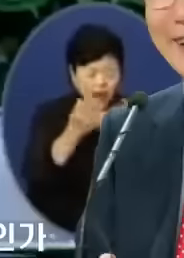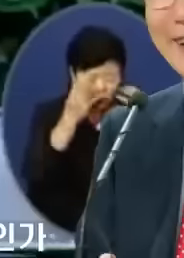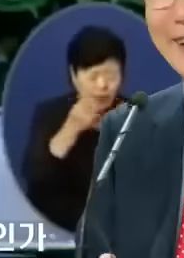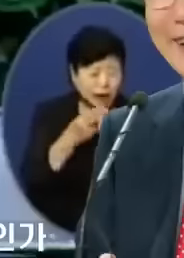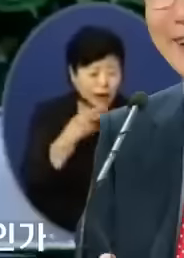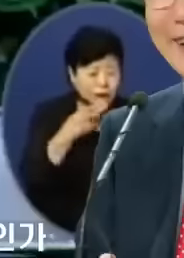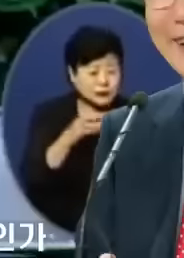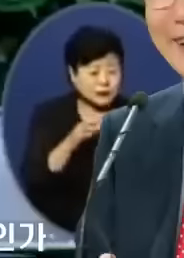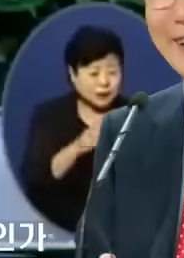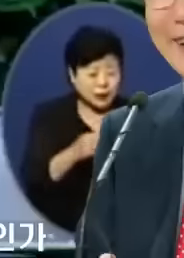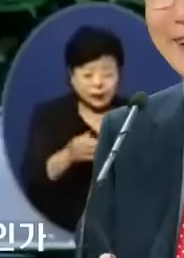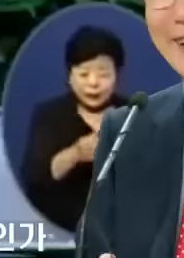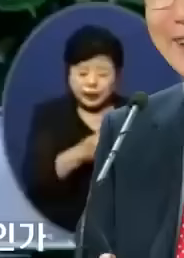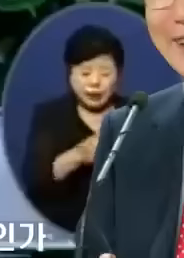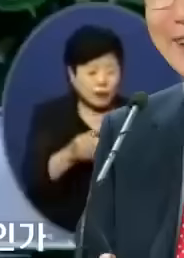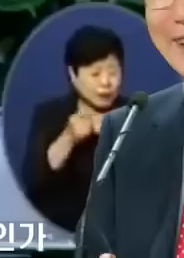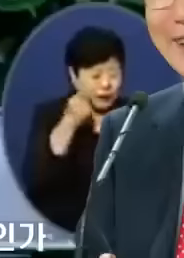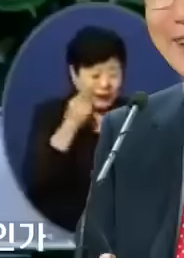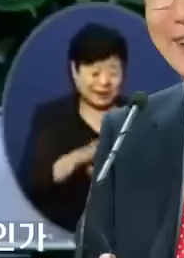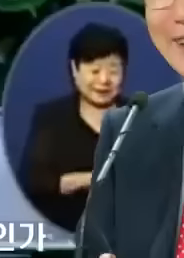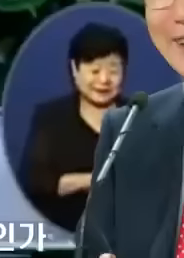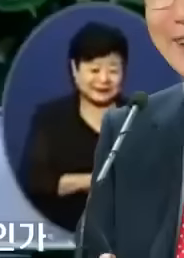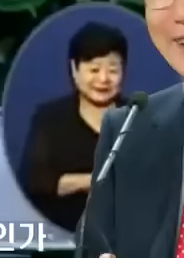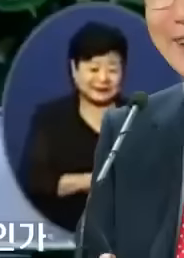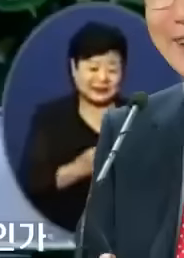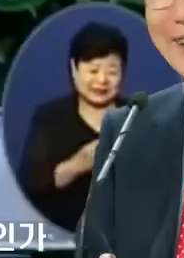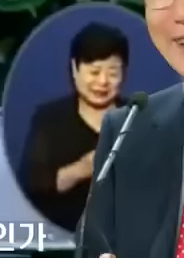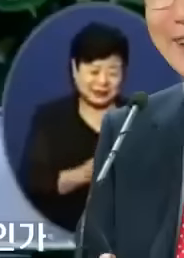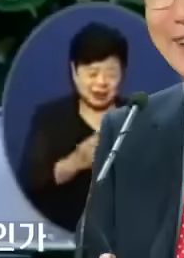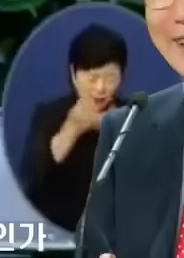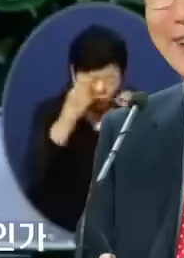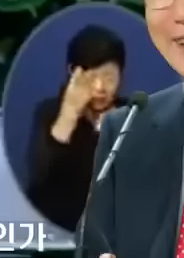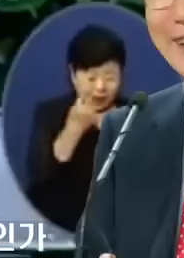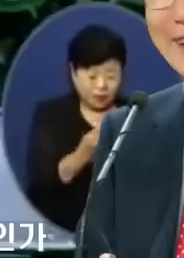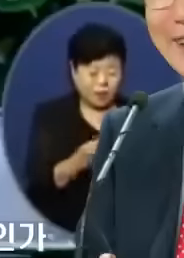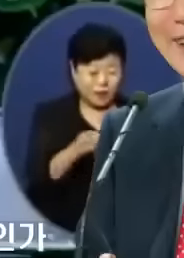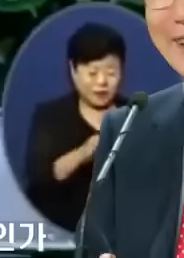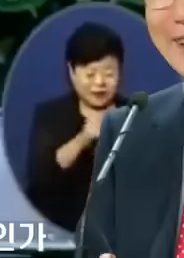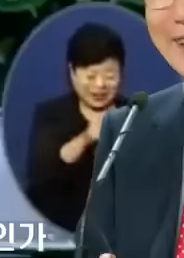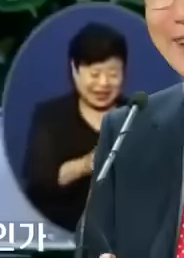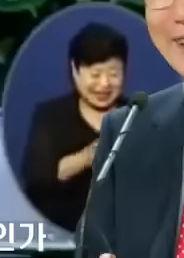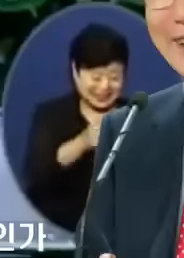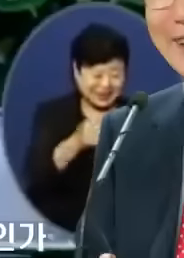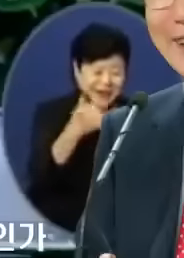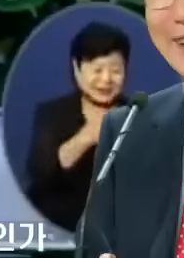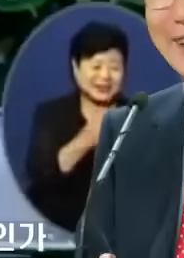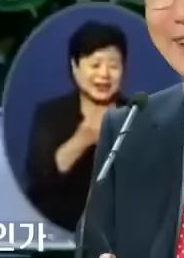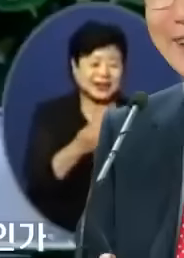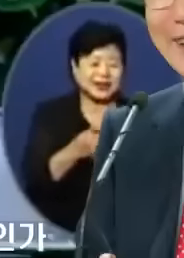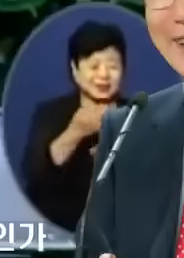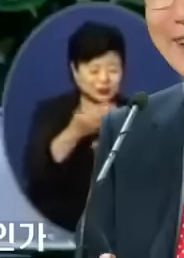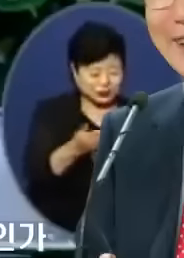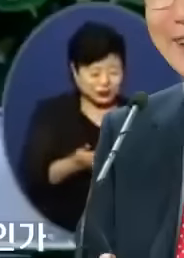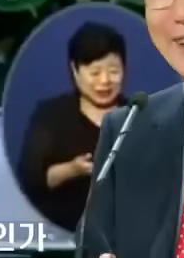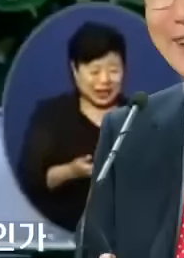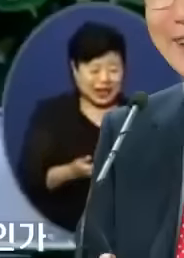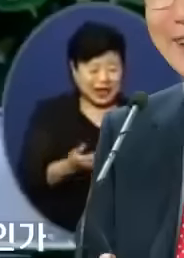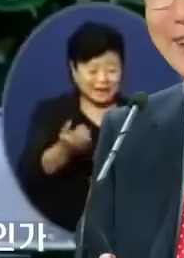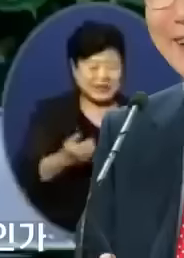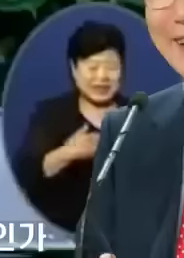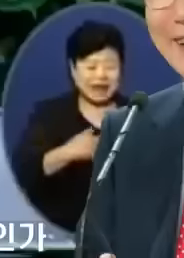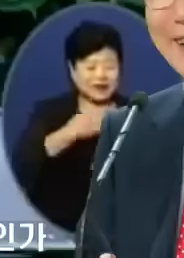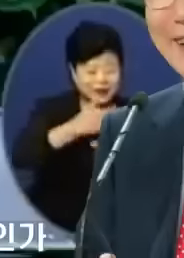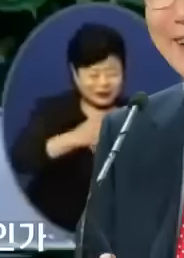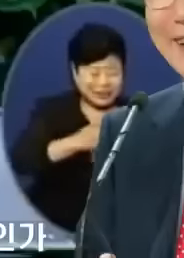고난 없이는 체험할 수가 없는 것입니다. 그러므로 고난이 오면 하나님이 은혜를 보내시는구나